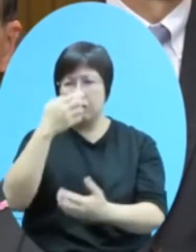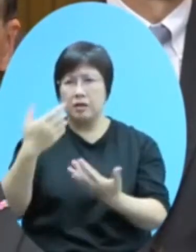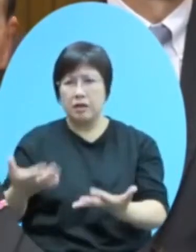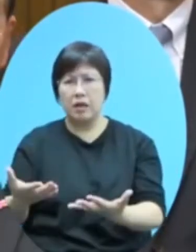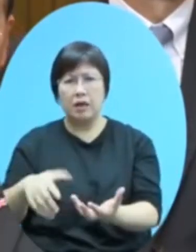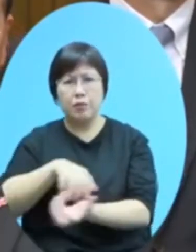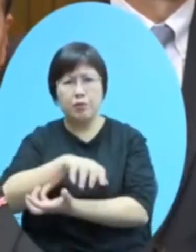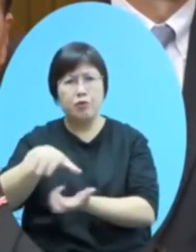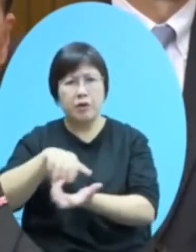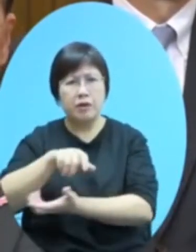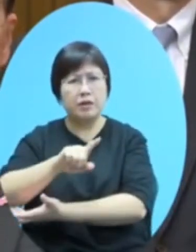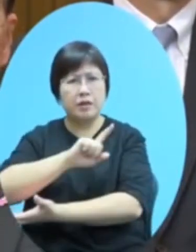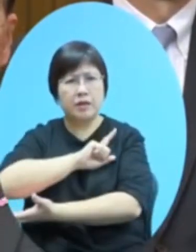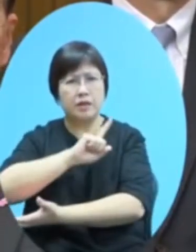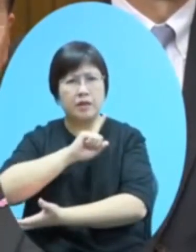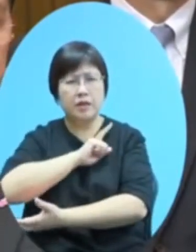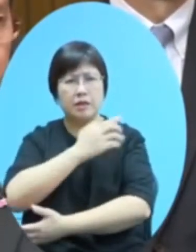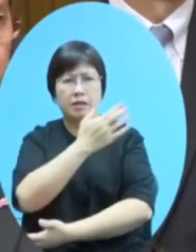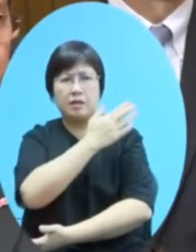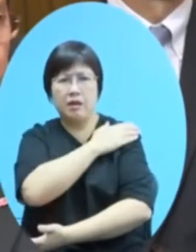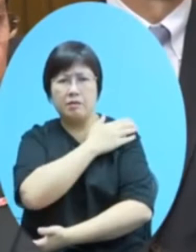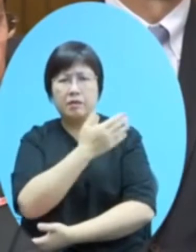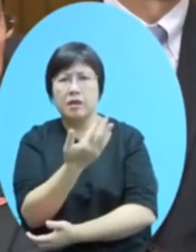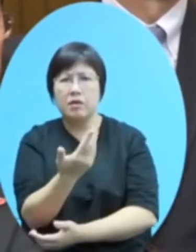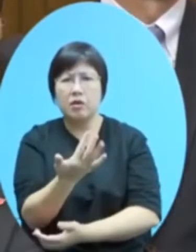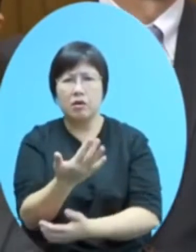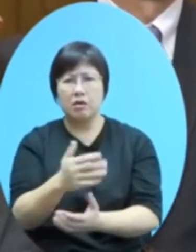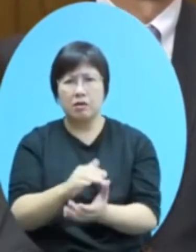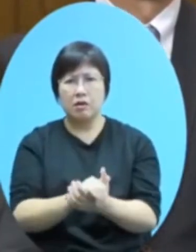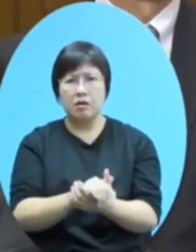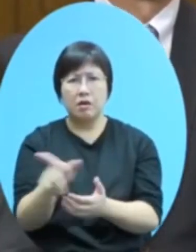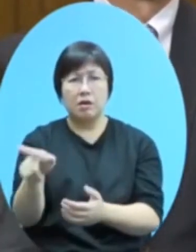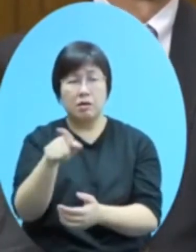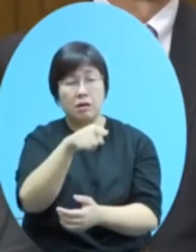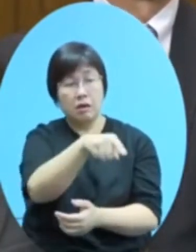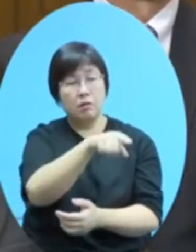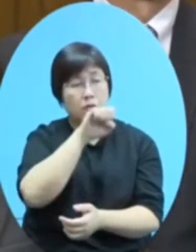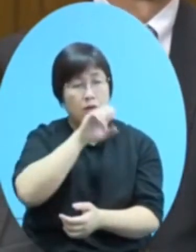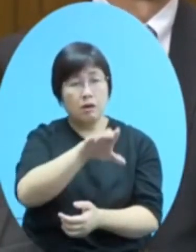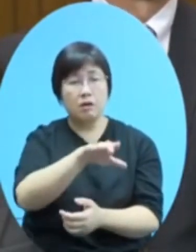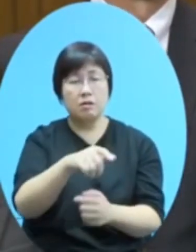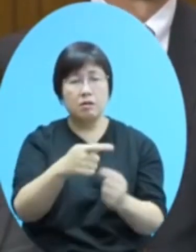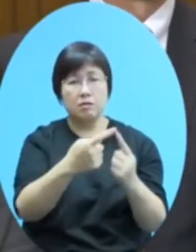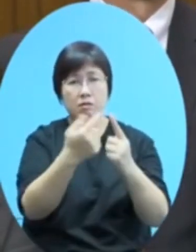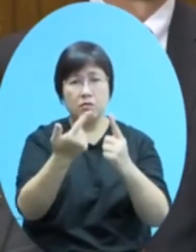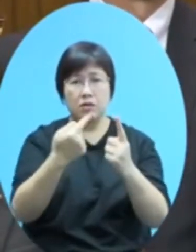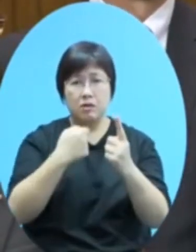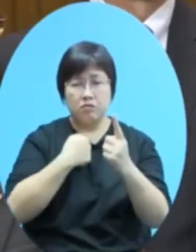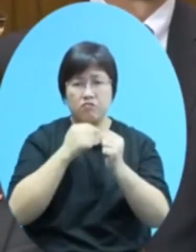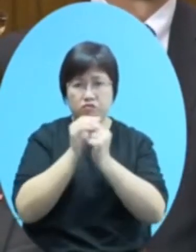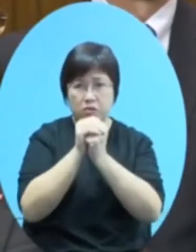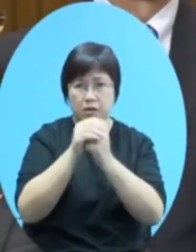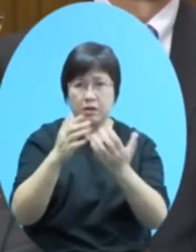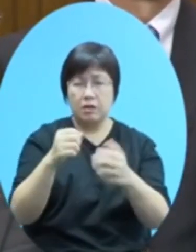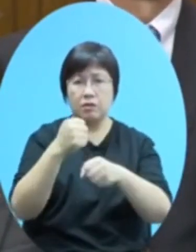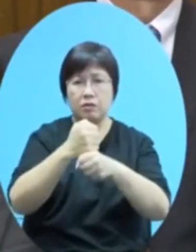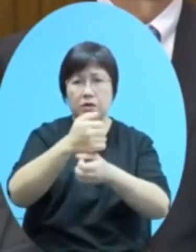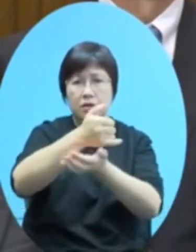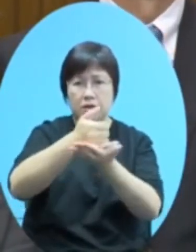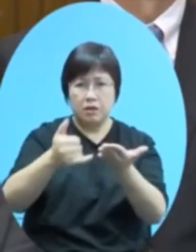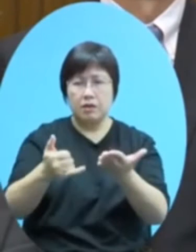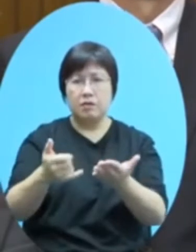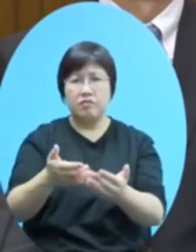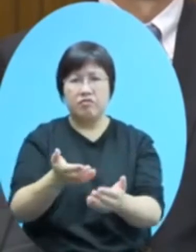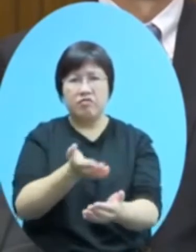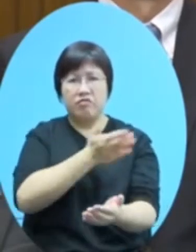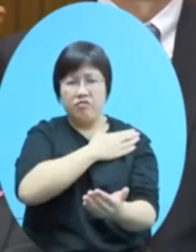亂咧，你覺得你自己個責任有幾大咧？你其實亦都講啦，其實好即係好多市民其實要求你而家係辭職下台問責，